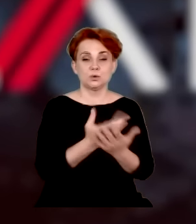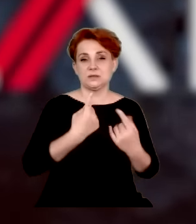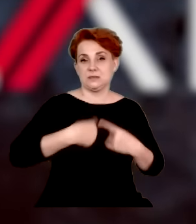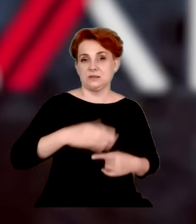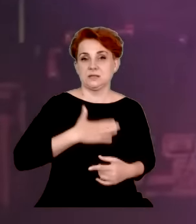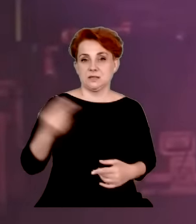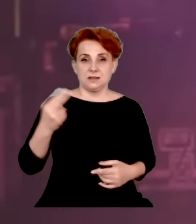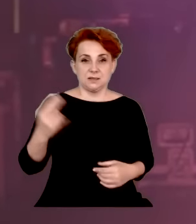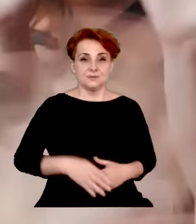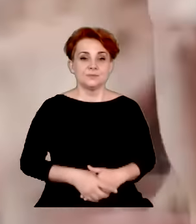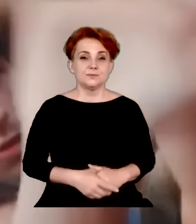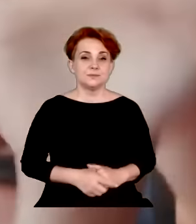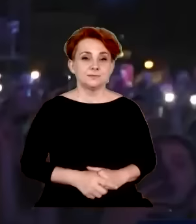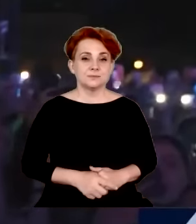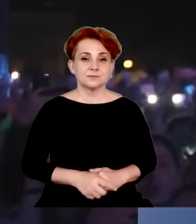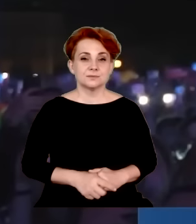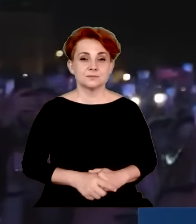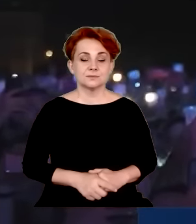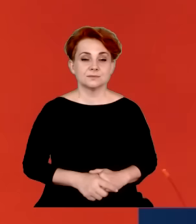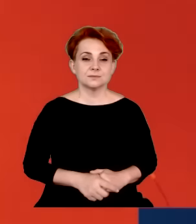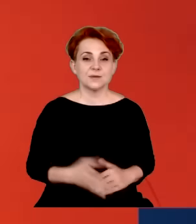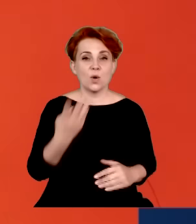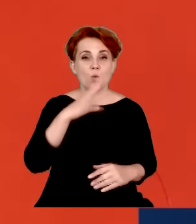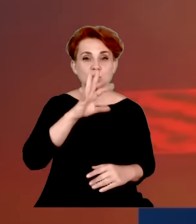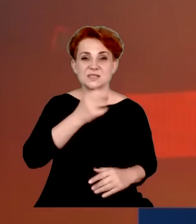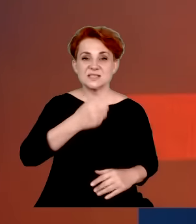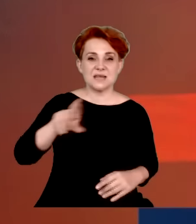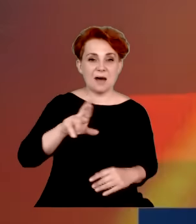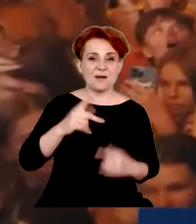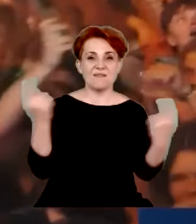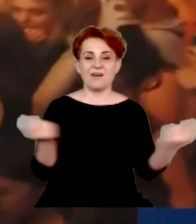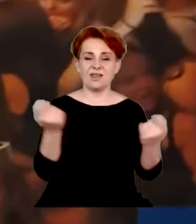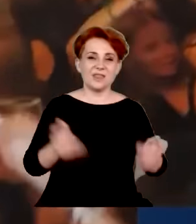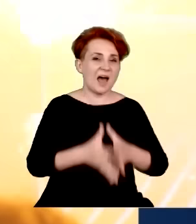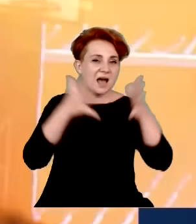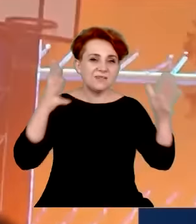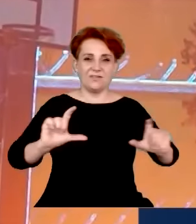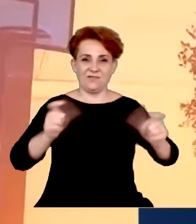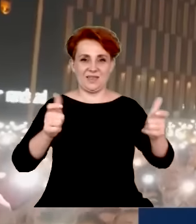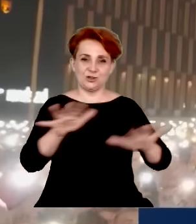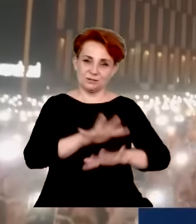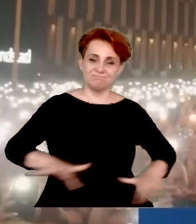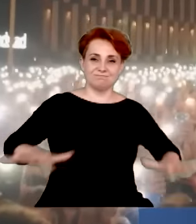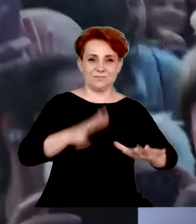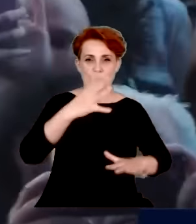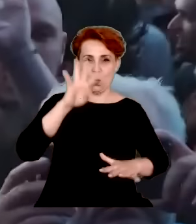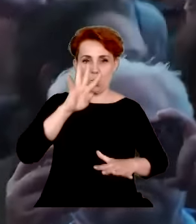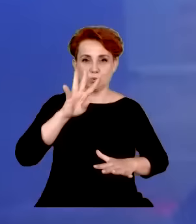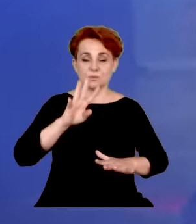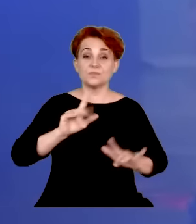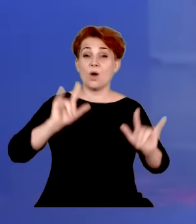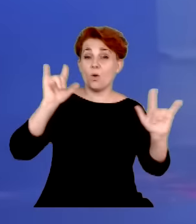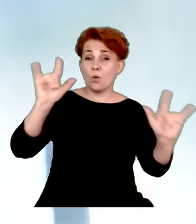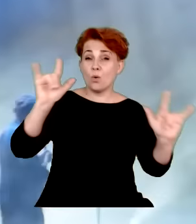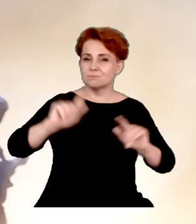weekend. Łódź Summer Festival to największe i bezpłatne wydarzenie muzyczne na ziemi łódzkiej. Gwiazdy rocka z górnej półki,